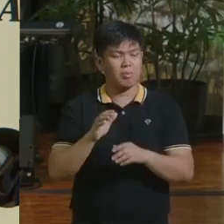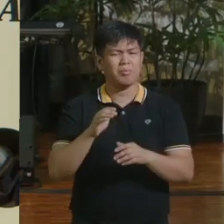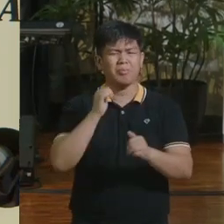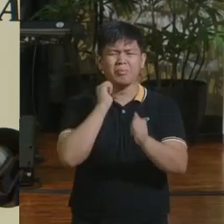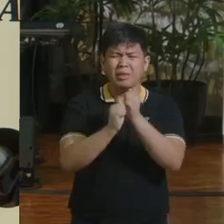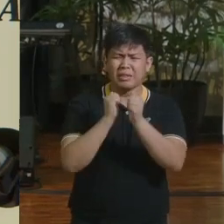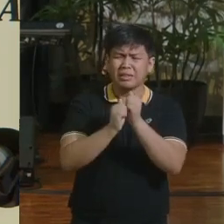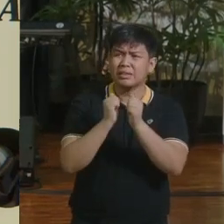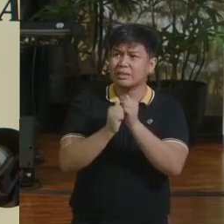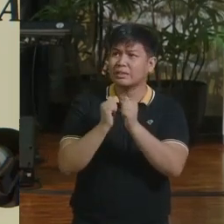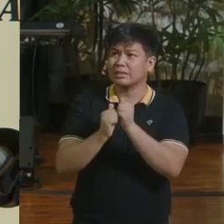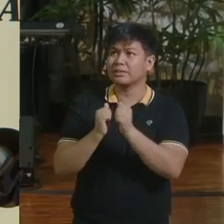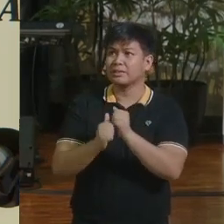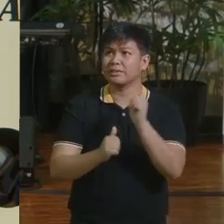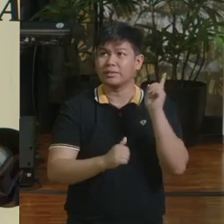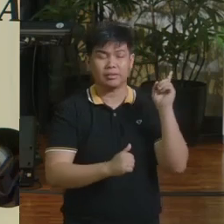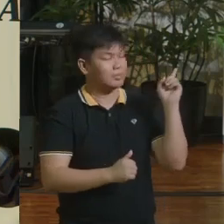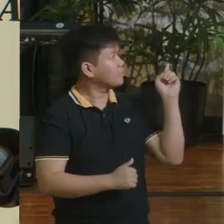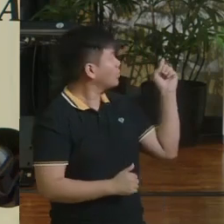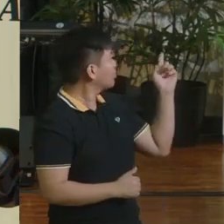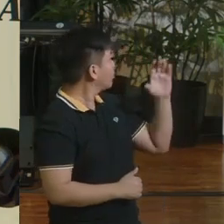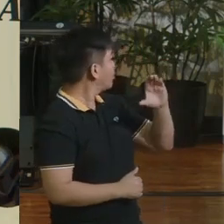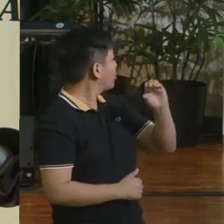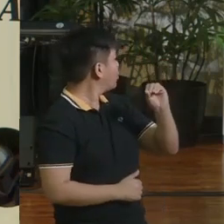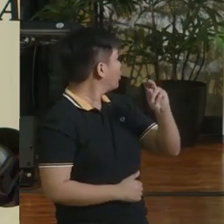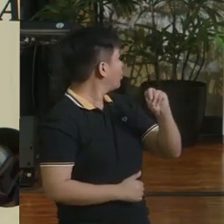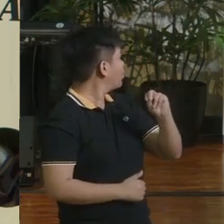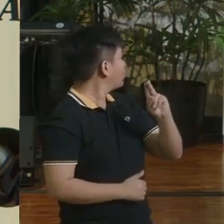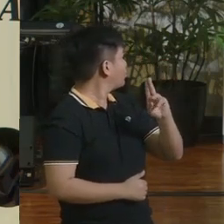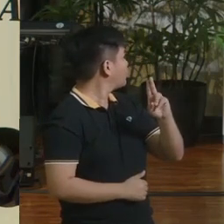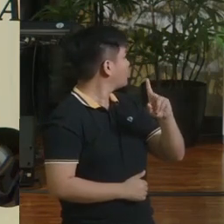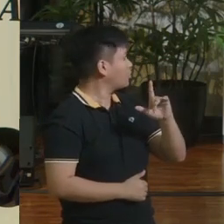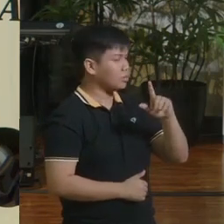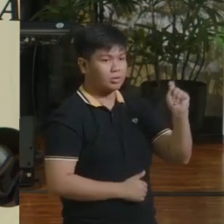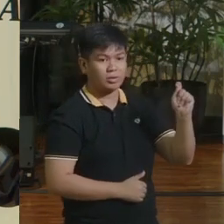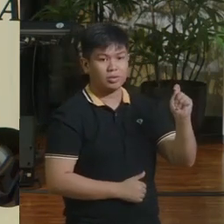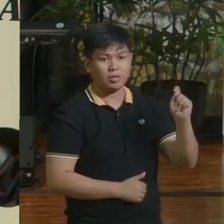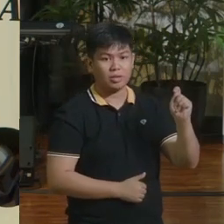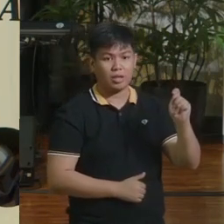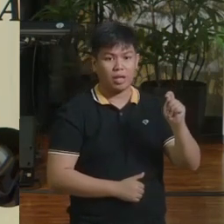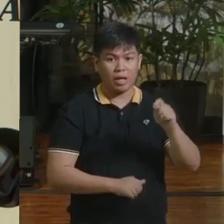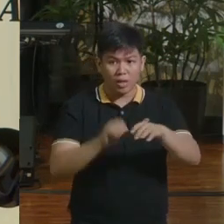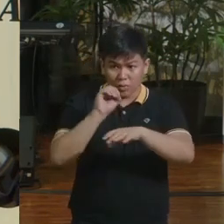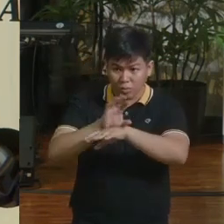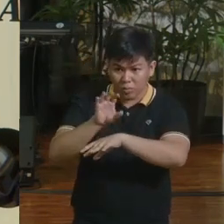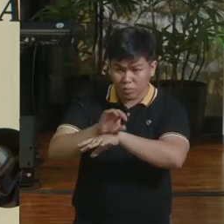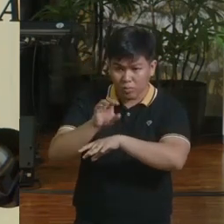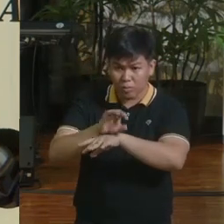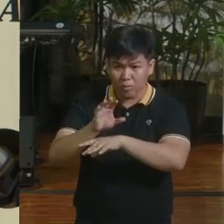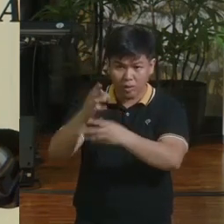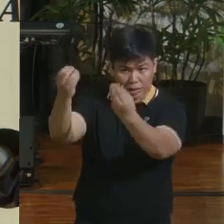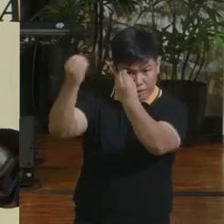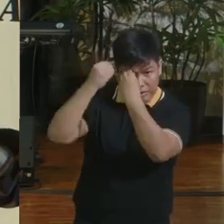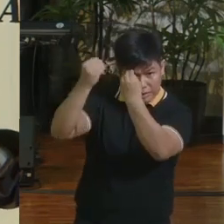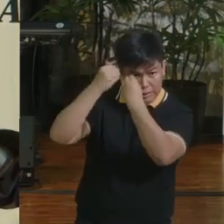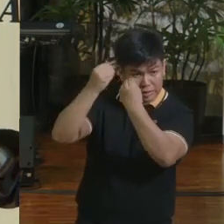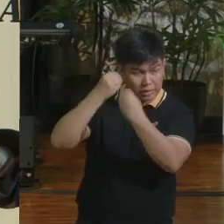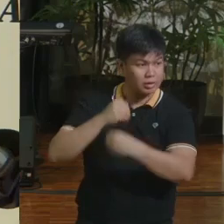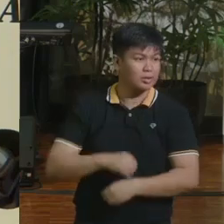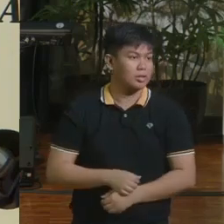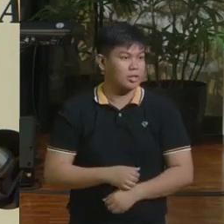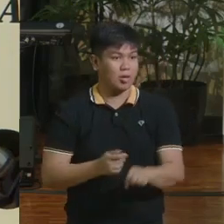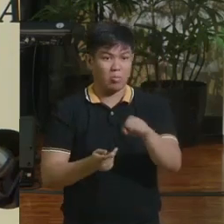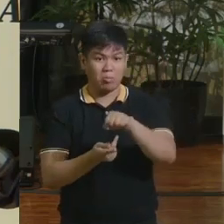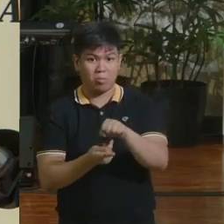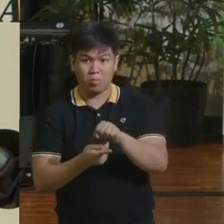ang ibig sabihin ay consult upang mag-aral. Kumbaga sa teacher, nagko-consulta